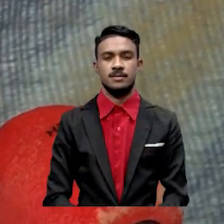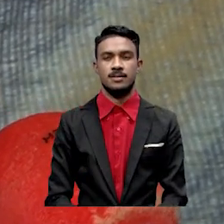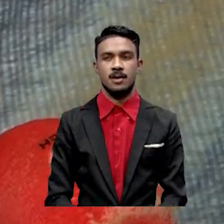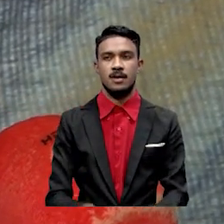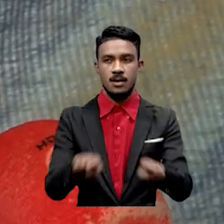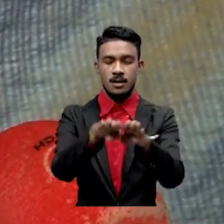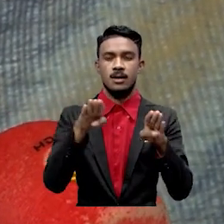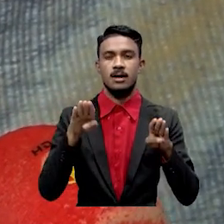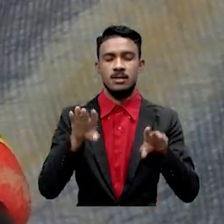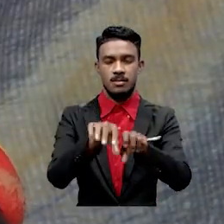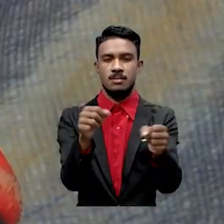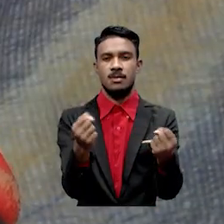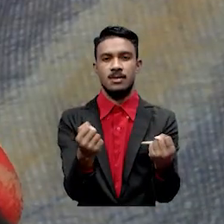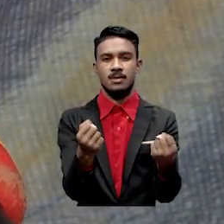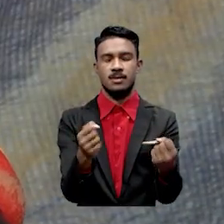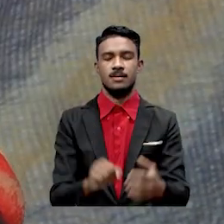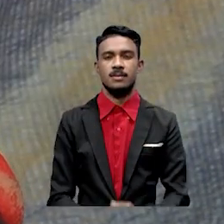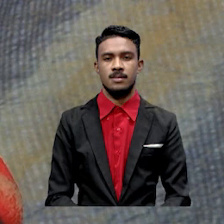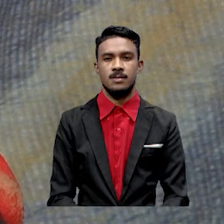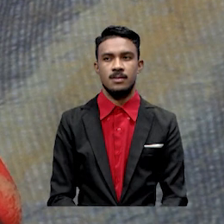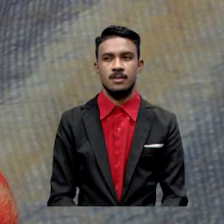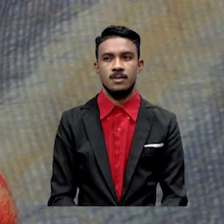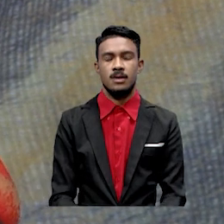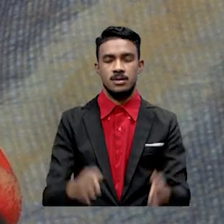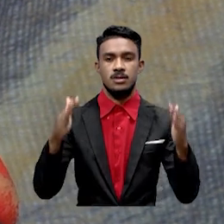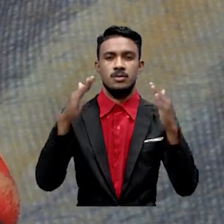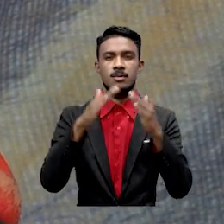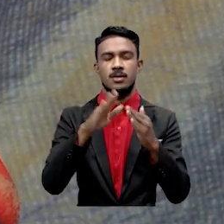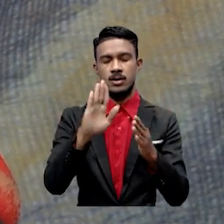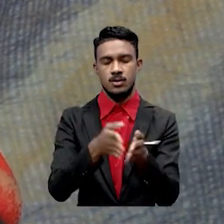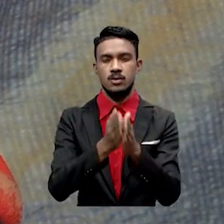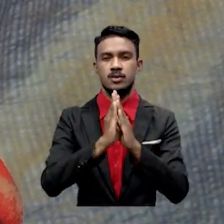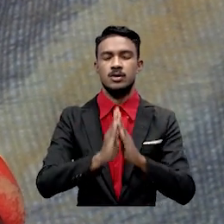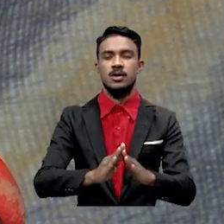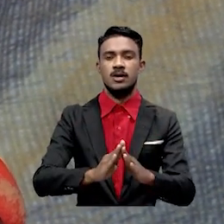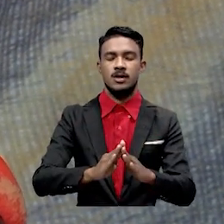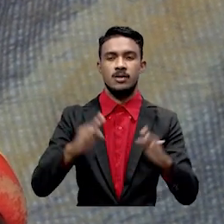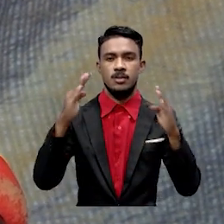Kalian uma atila. Kasi no uma nere, uma atila ne.